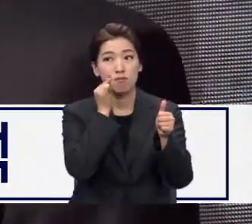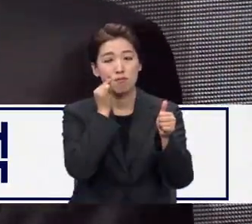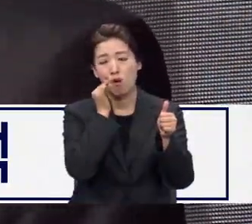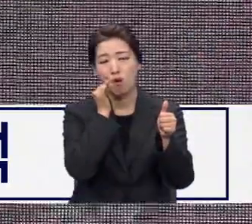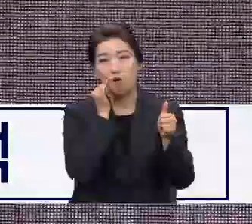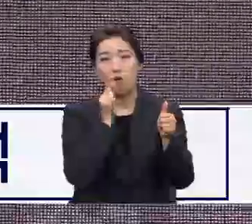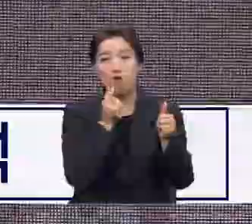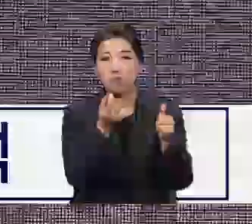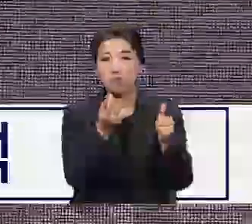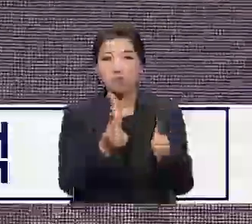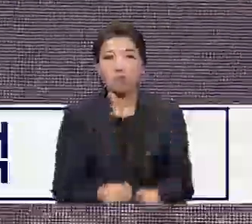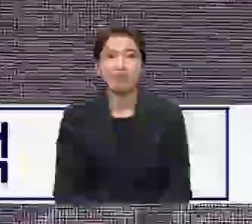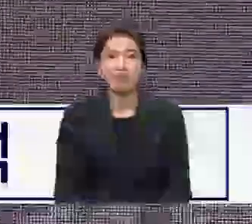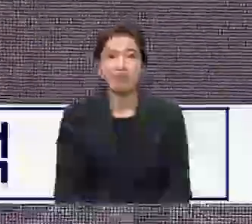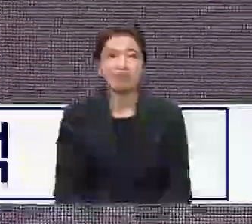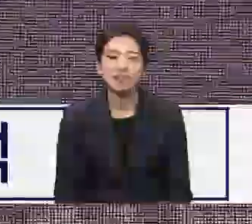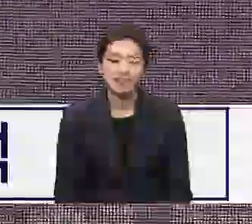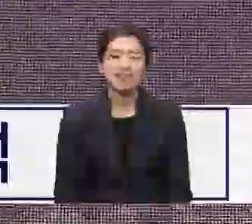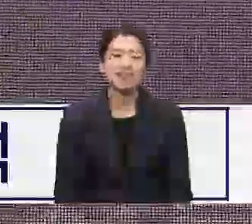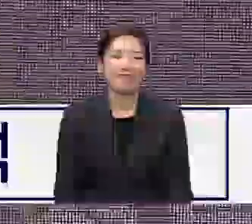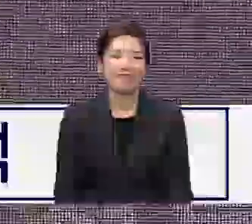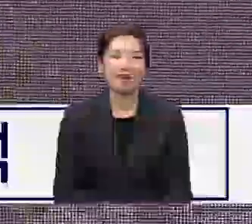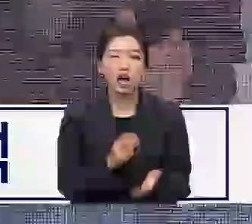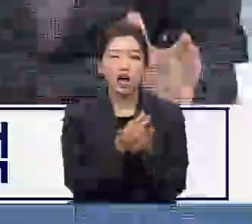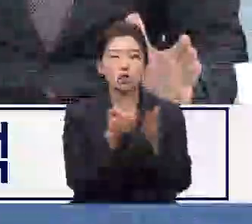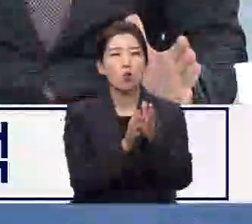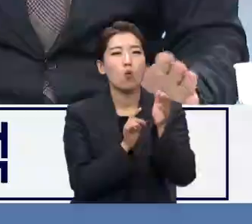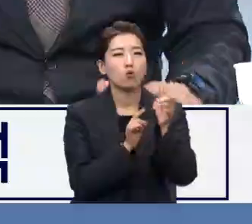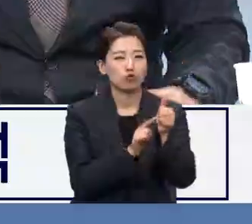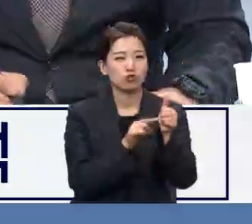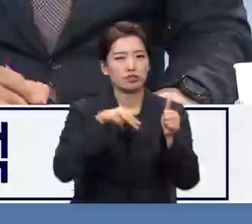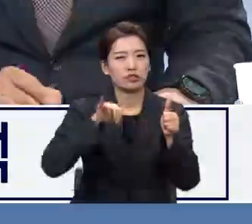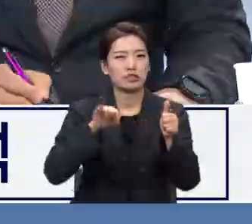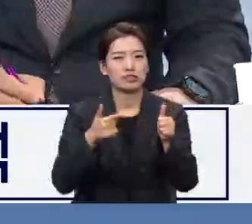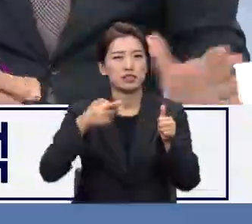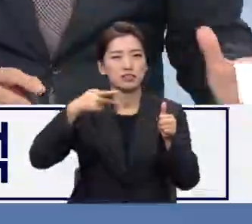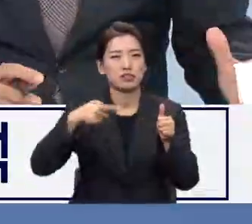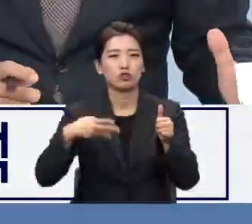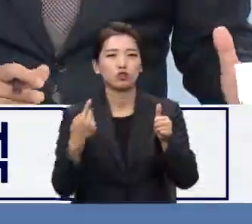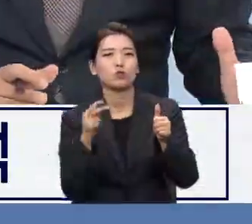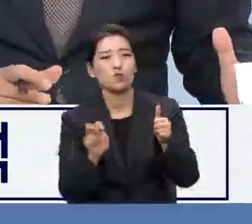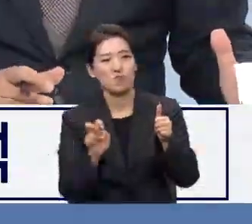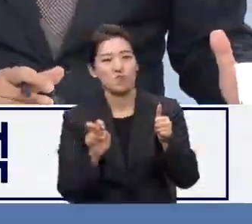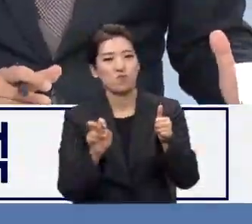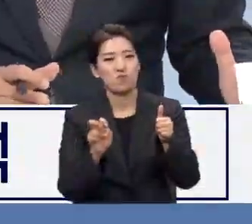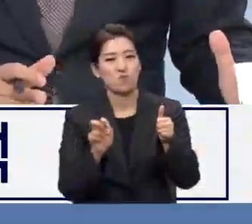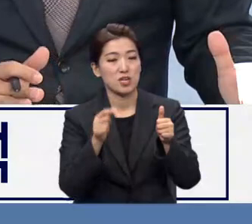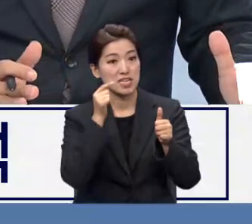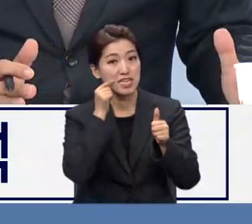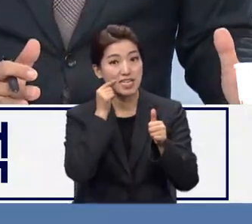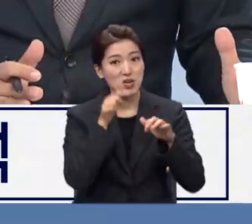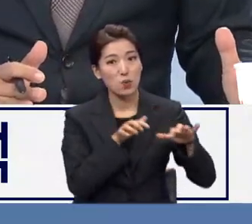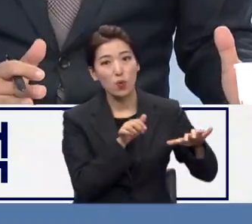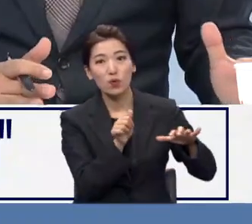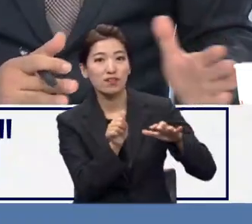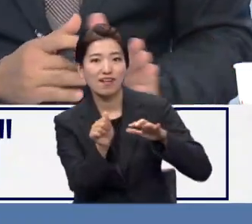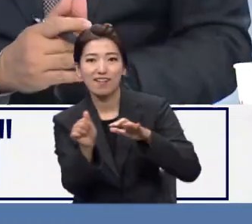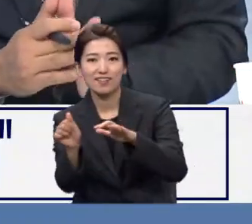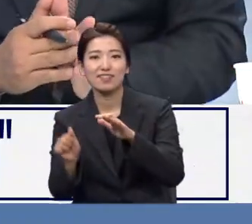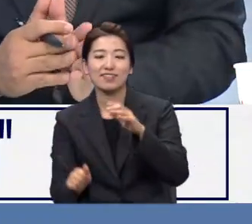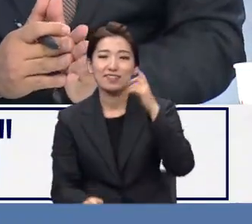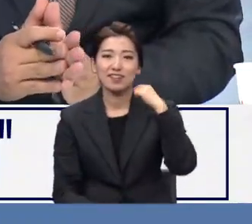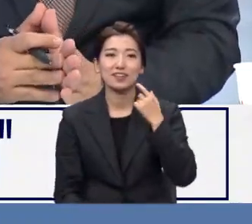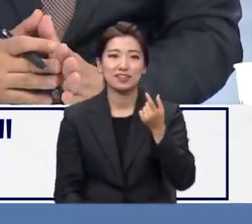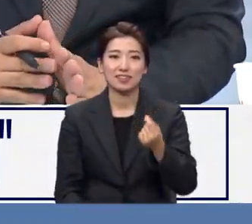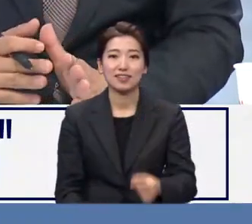보입니다음 한동훈 신드롬이란 한동훈 현상이란 얘기가 있지 않습니까 실제로 조금 전 뭐 우리 권주 위원 같은 경우에는